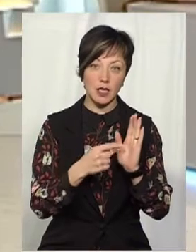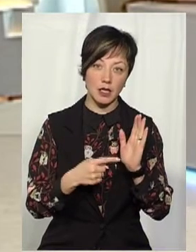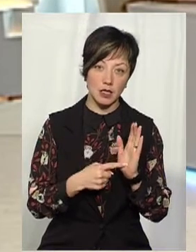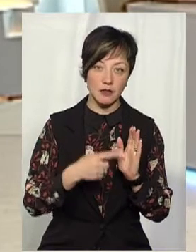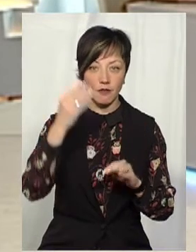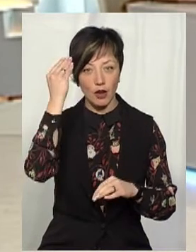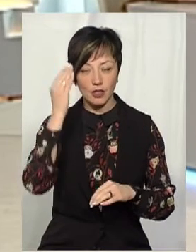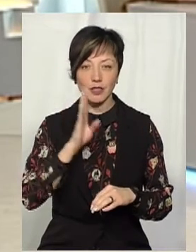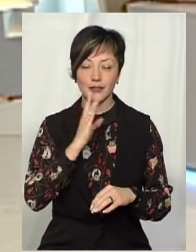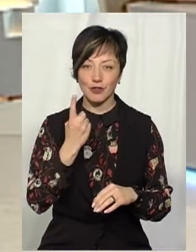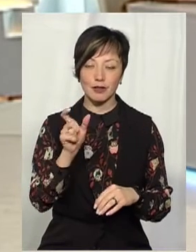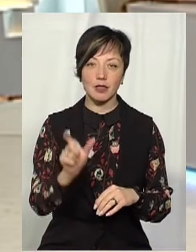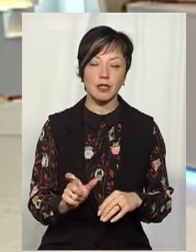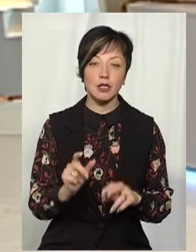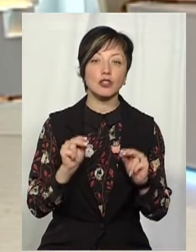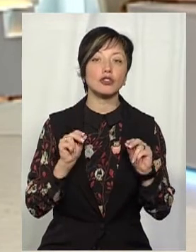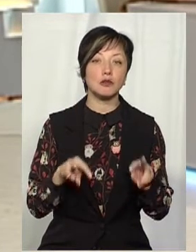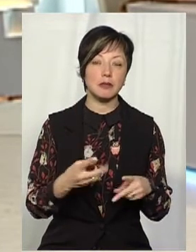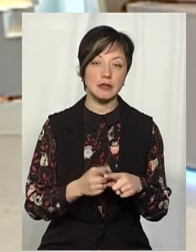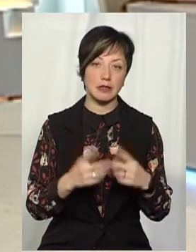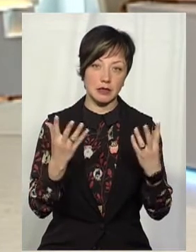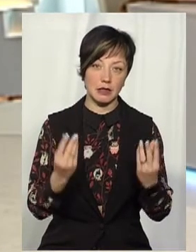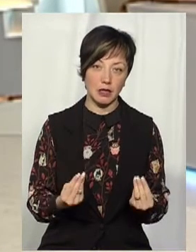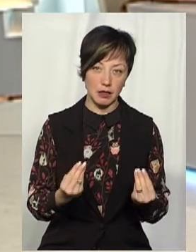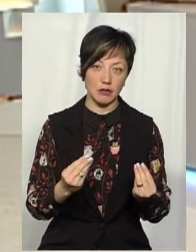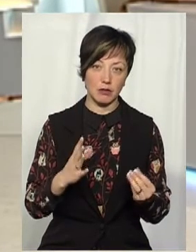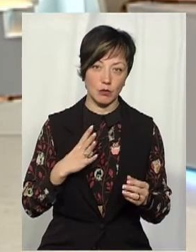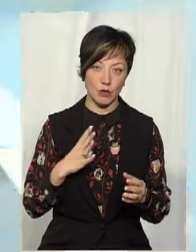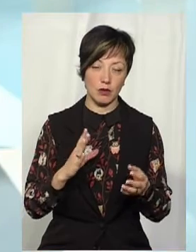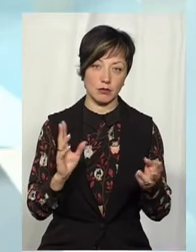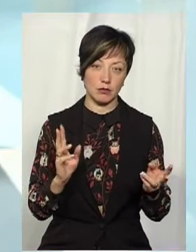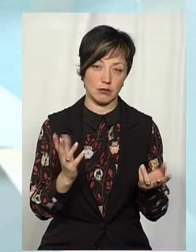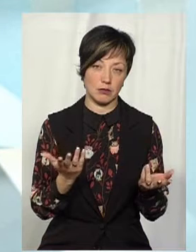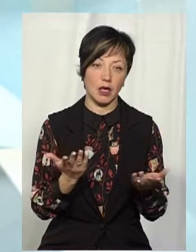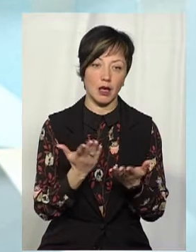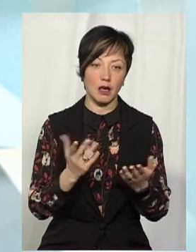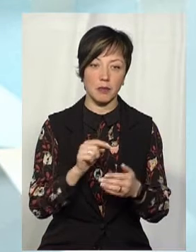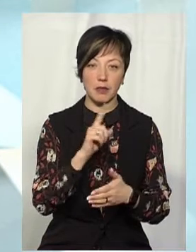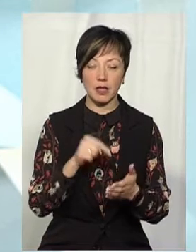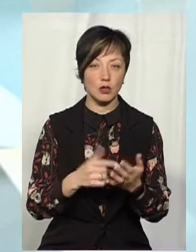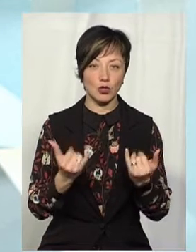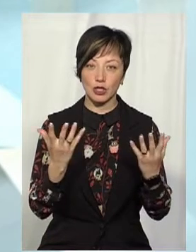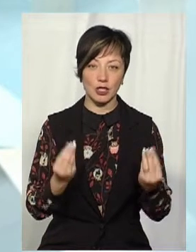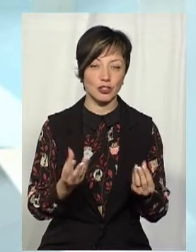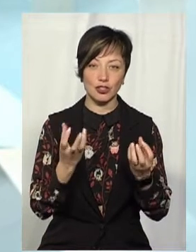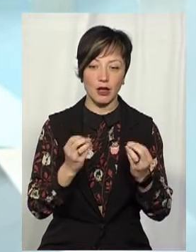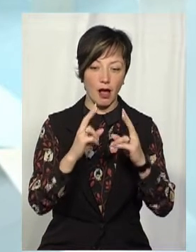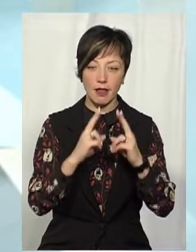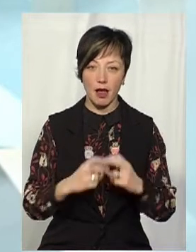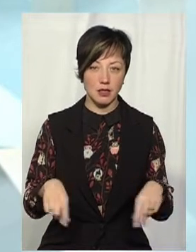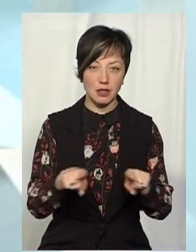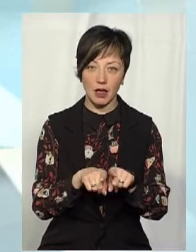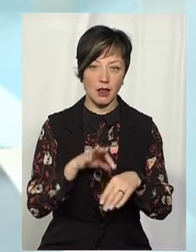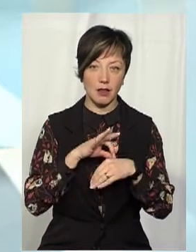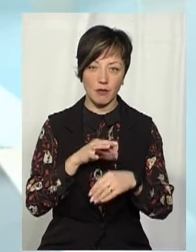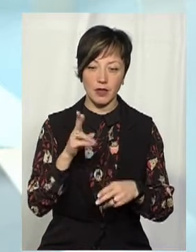вже хлопці, ну і дівчина. З чим от в цей день довелося стикнутися? Ні, за сьогоднішній день ми ще аналіз